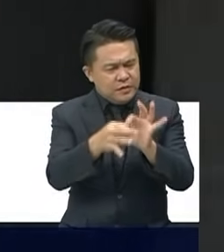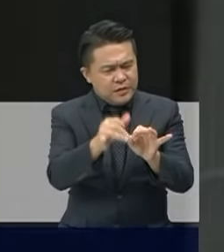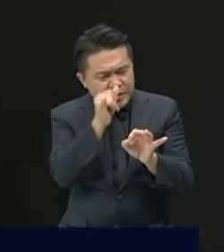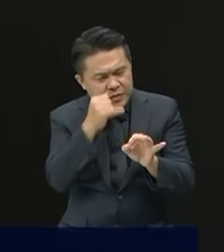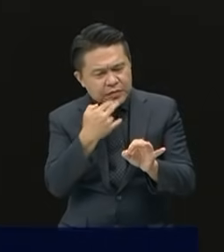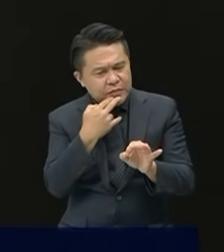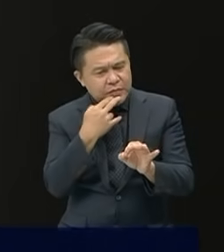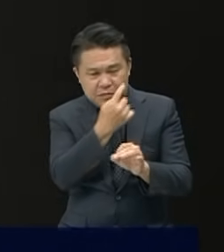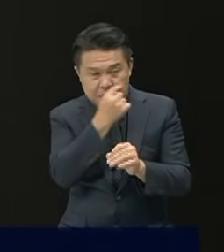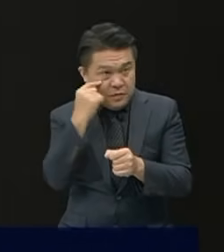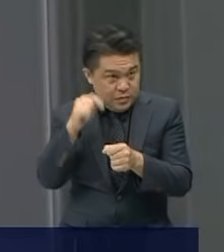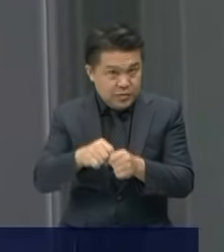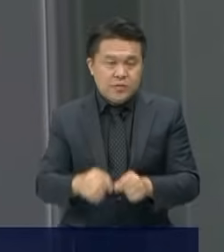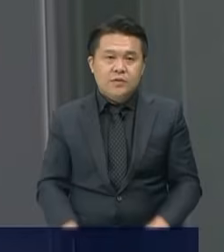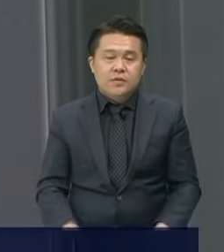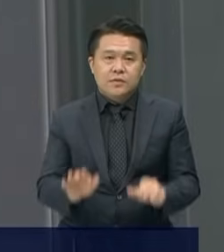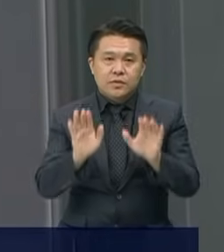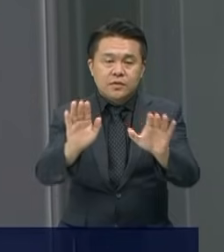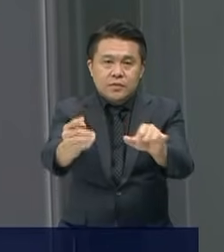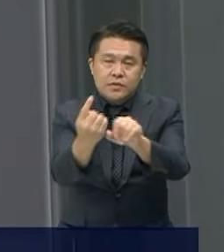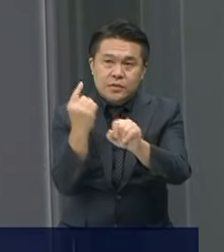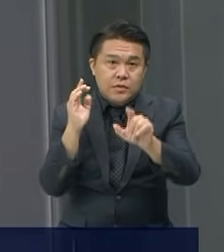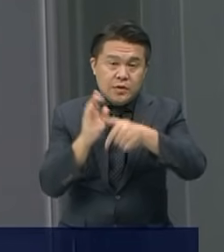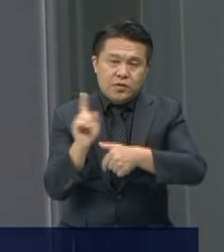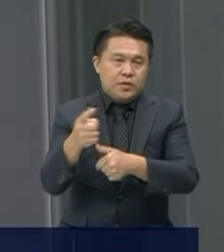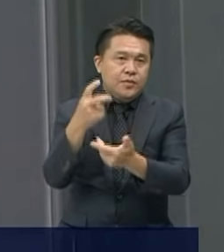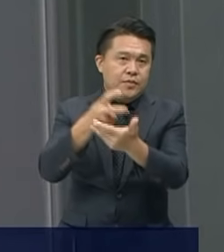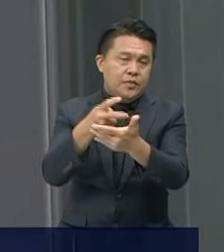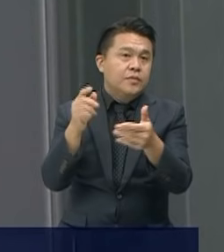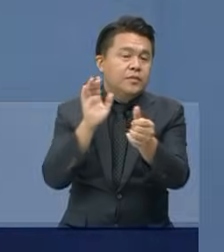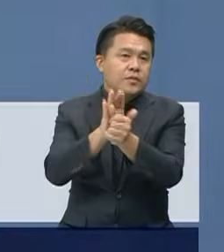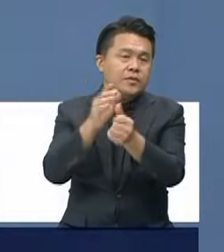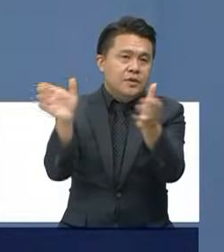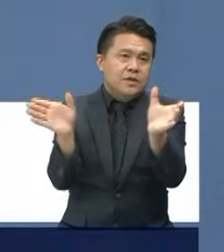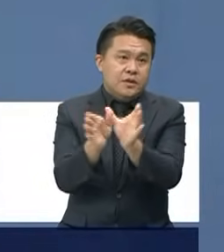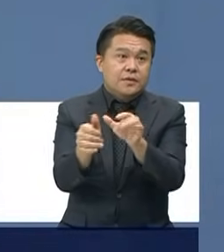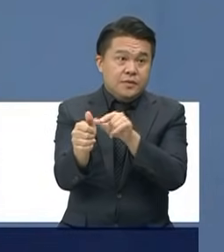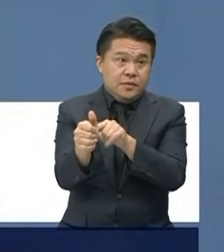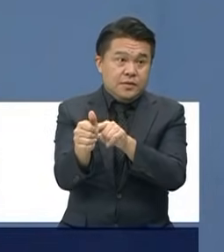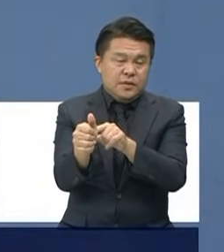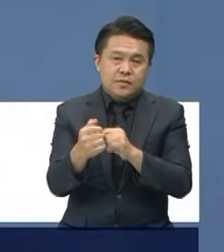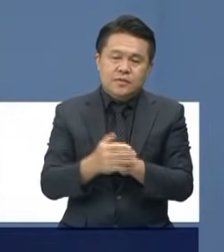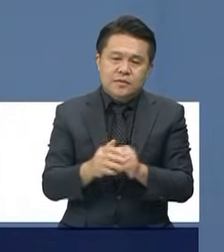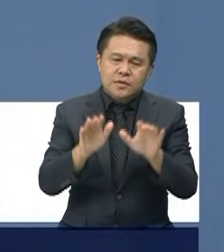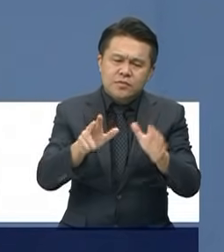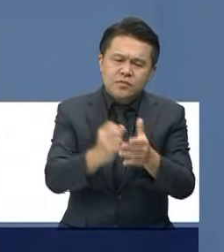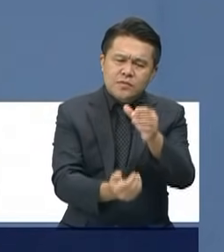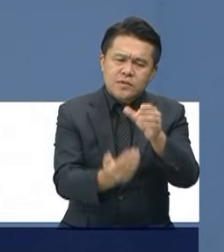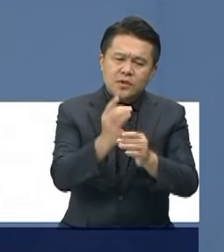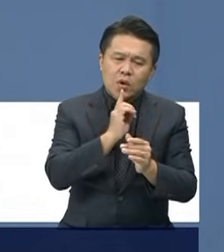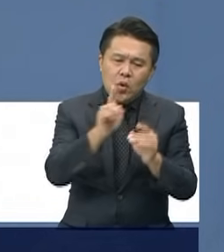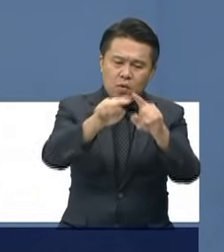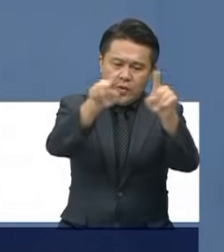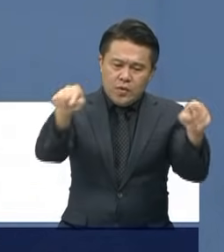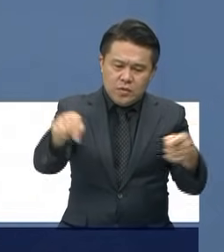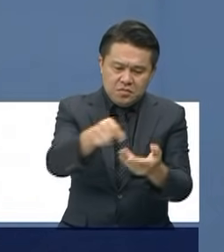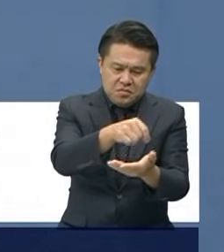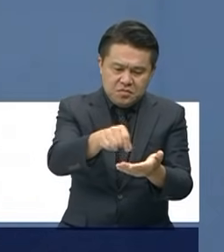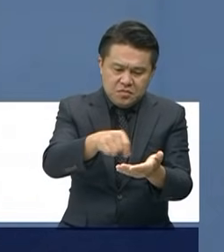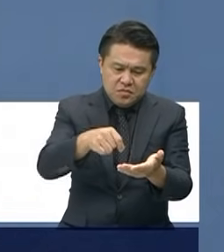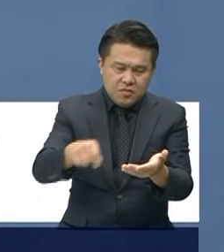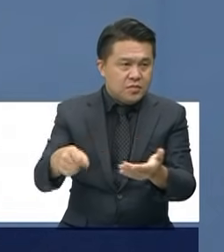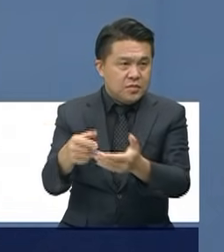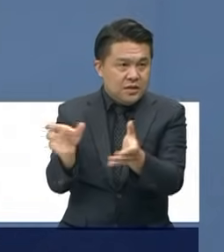위해서입니다. 지난해 당 법률지원 단장을 맡았던 정 의원은 문제가 되고 있는 고발장 초안을